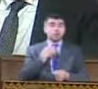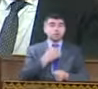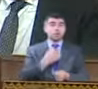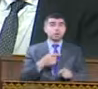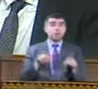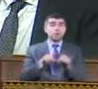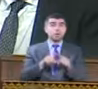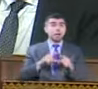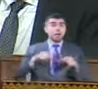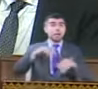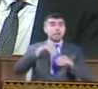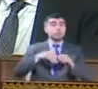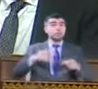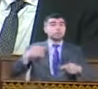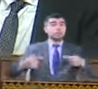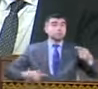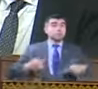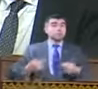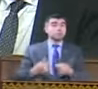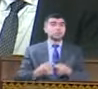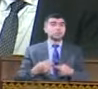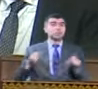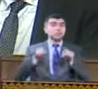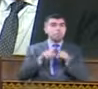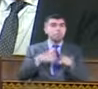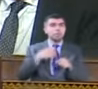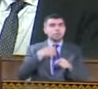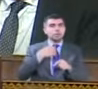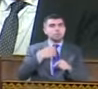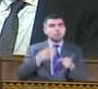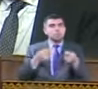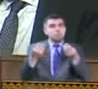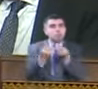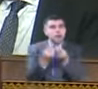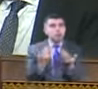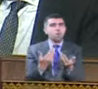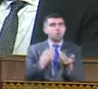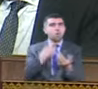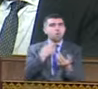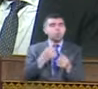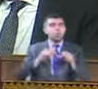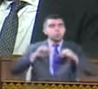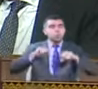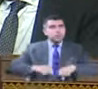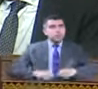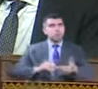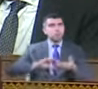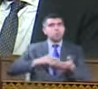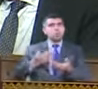في فريق الأصالة والمعاصرة مع هذه الشراكات مع المؤسسات الدولية، ونتمن هذه الشراكات مع المؤسسات